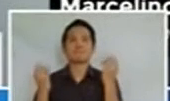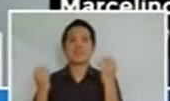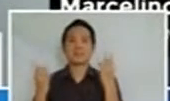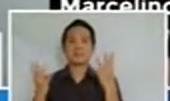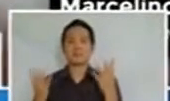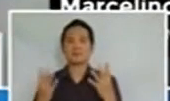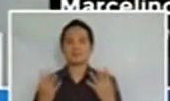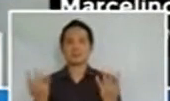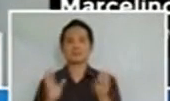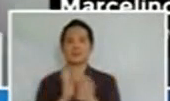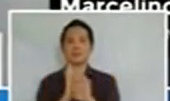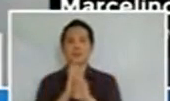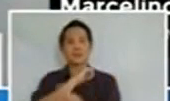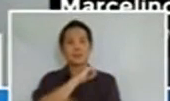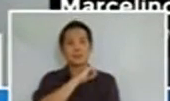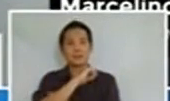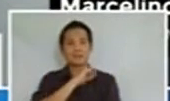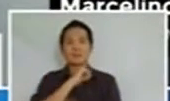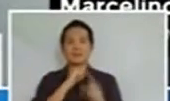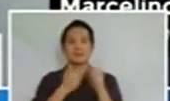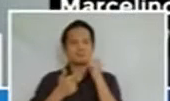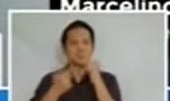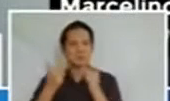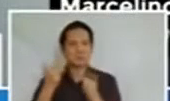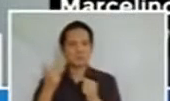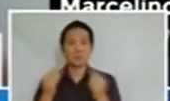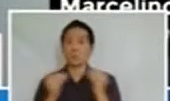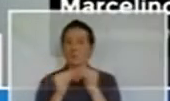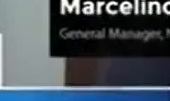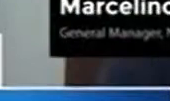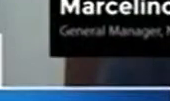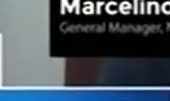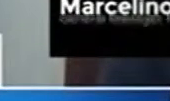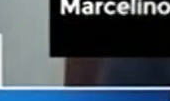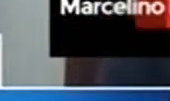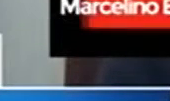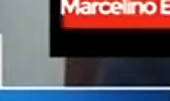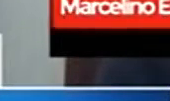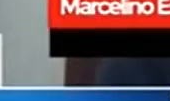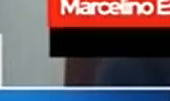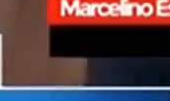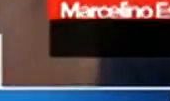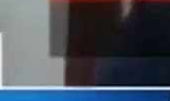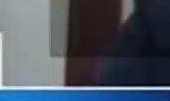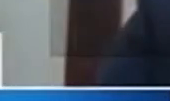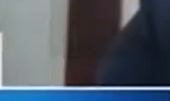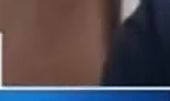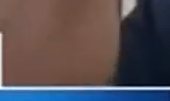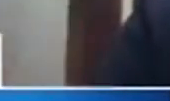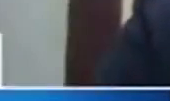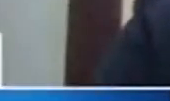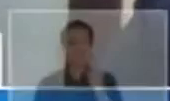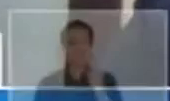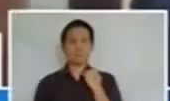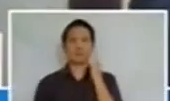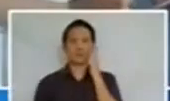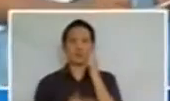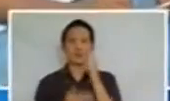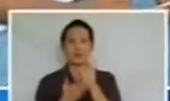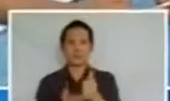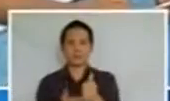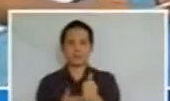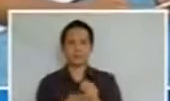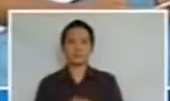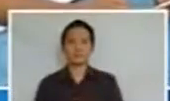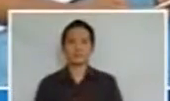Bagong Pag-asa to give way, unahin natin. Kasi this was a very clear instruction from the President. Unahin, pauwiin na ang ating